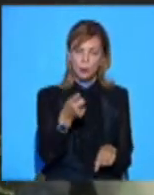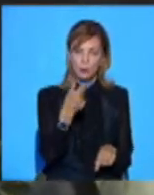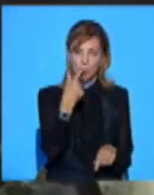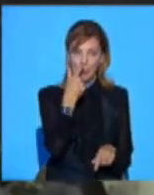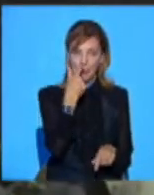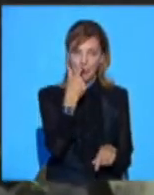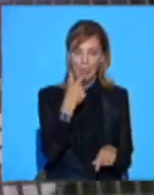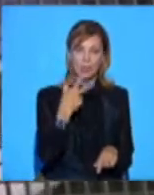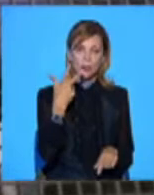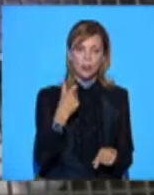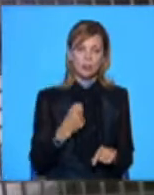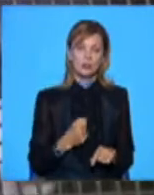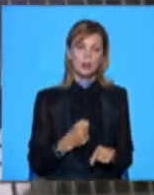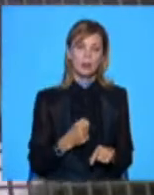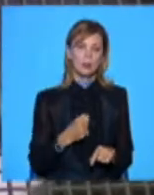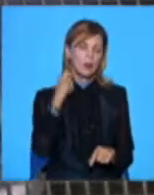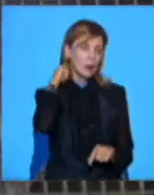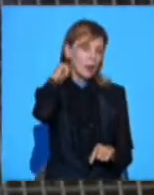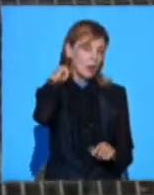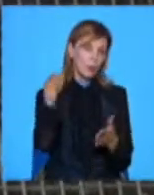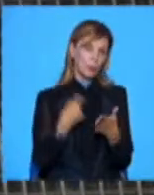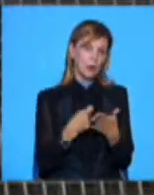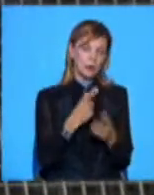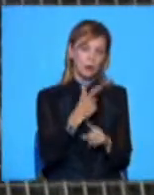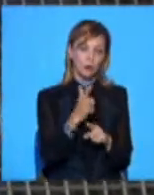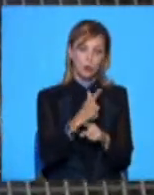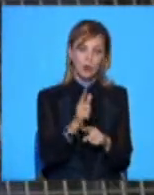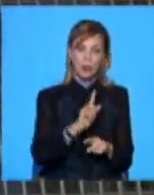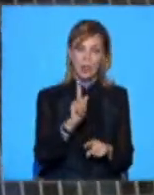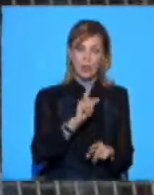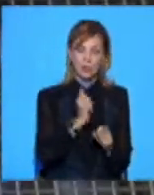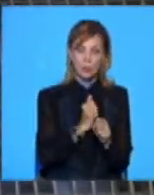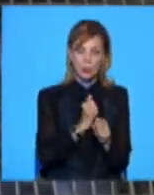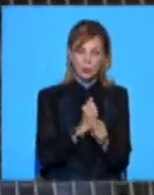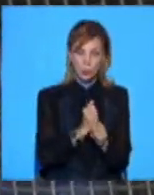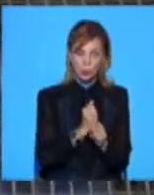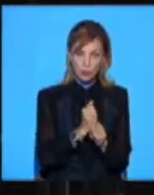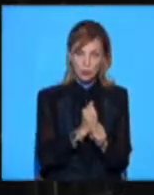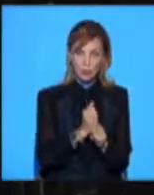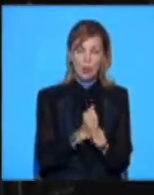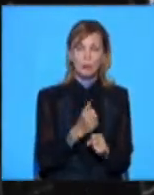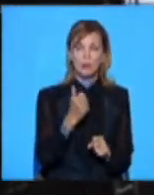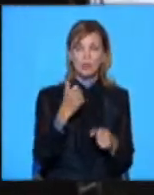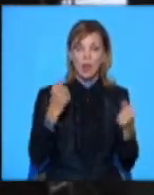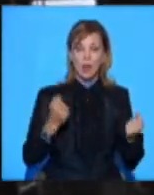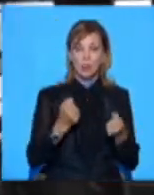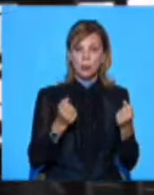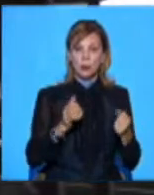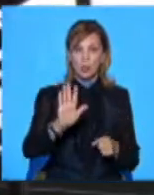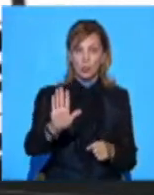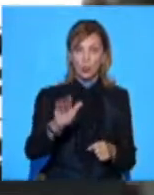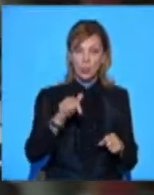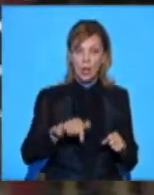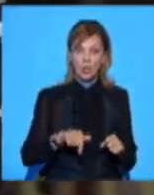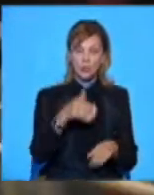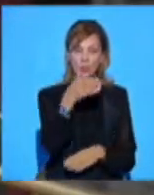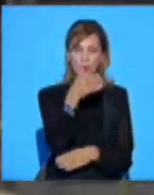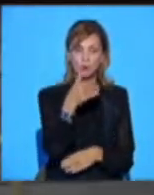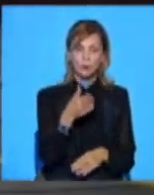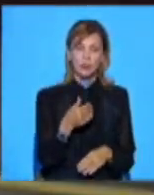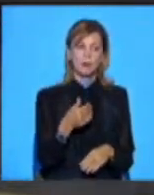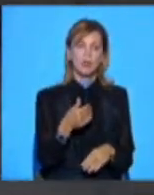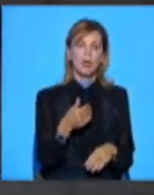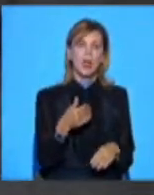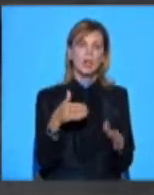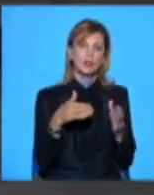faptul că RAN ar fi ajuns în situația de a plăti lucrările neefectuate prin acțiunea celor 3 inculpați din conducere, această regie ar fi fost